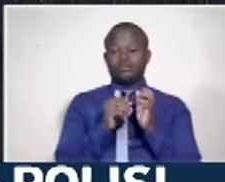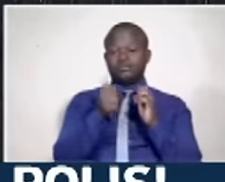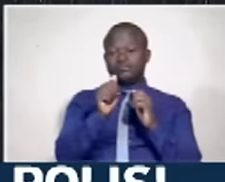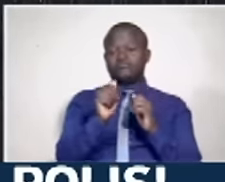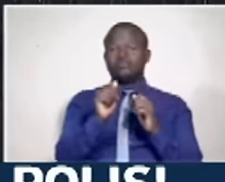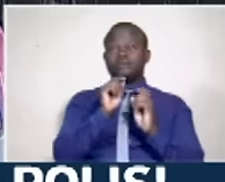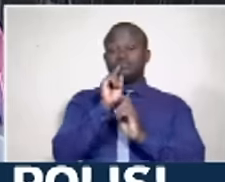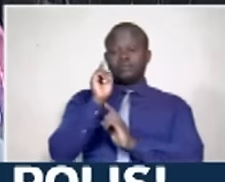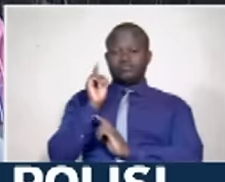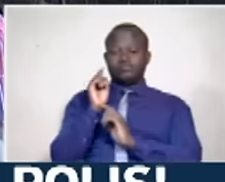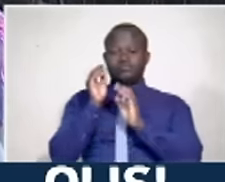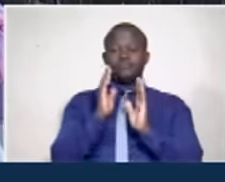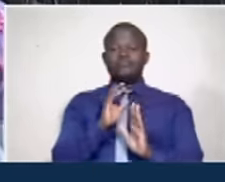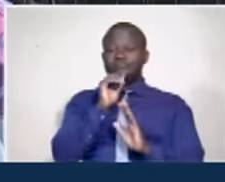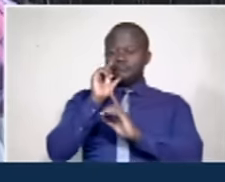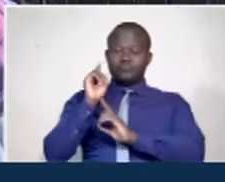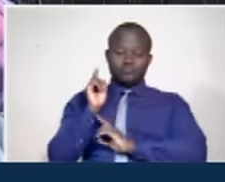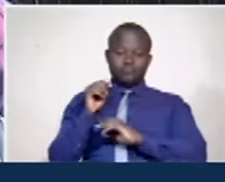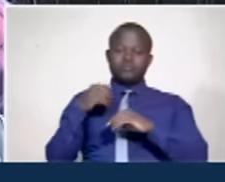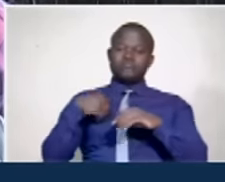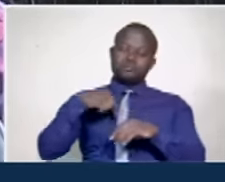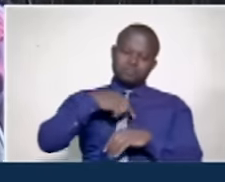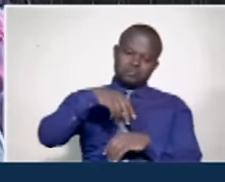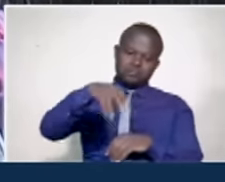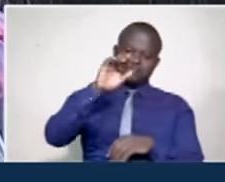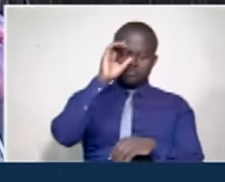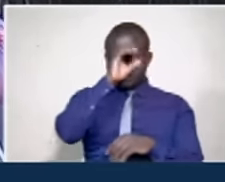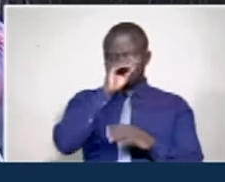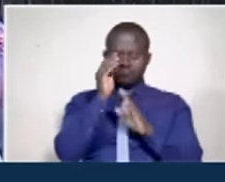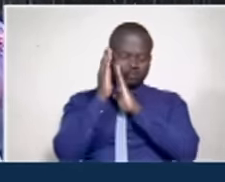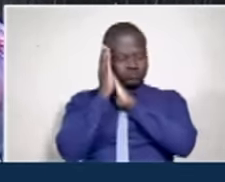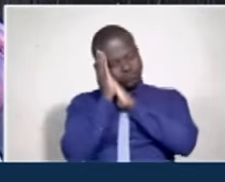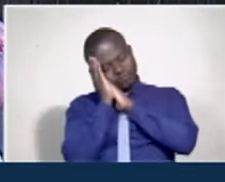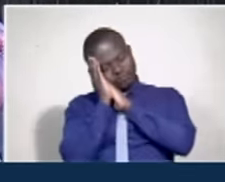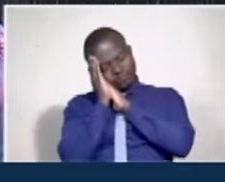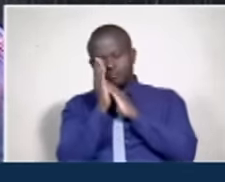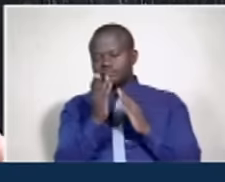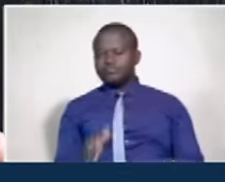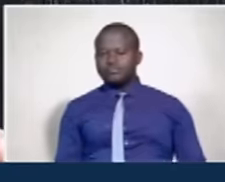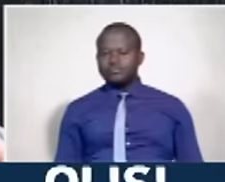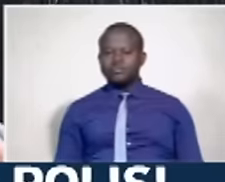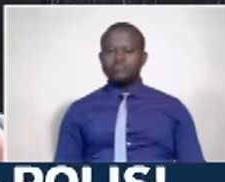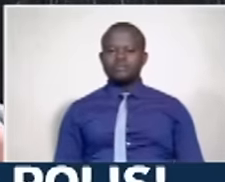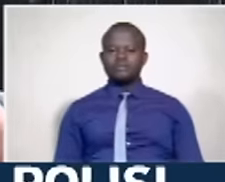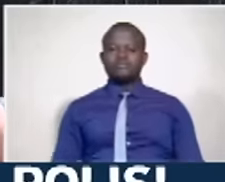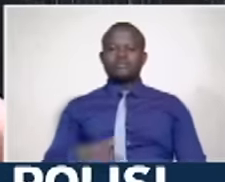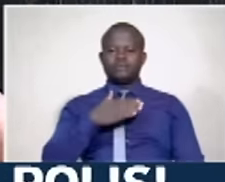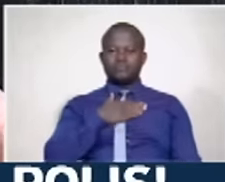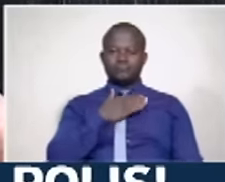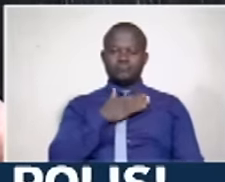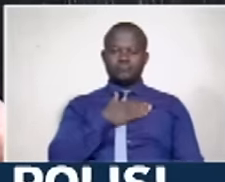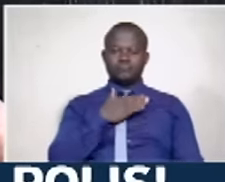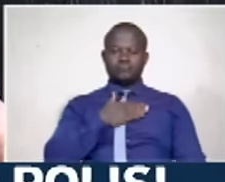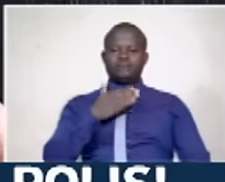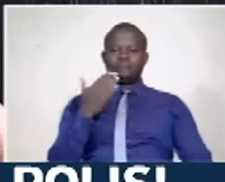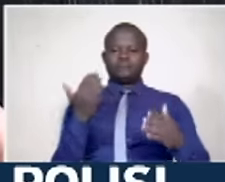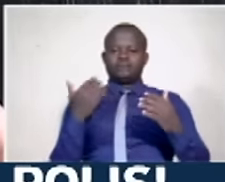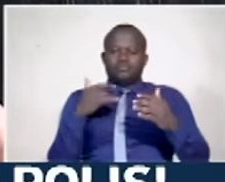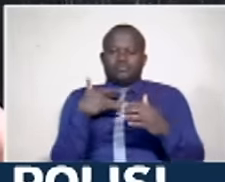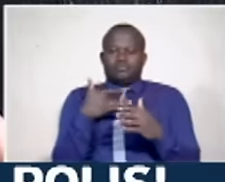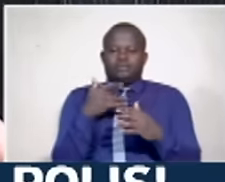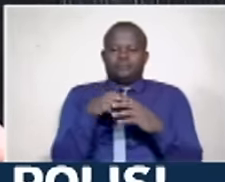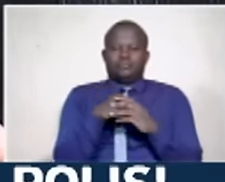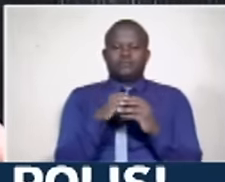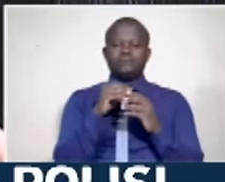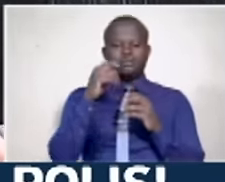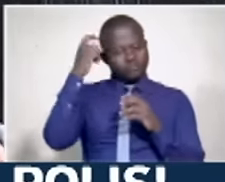ari abazamu ndasinziriye narigenderaga nkajya ahasinziriye ubu sinziriye njyewe niyumvagamo